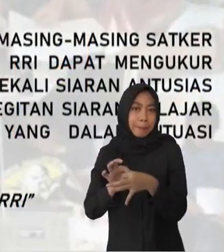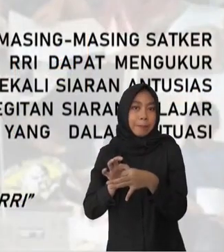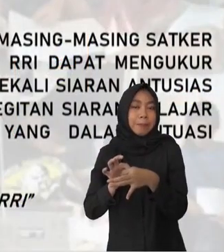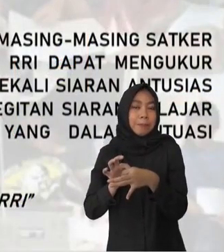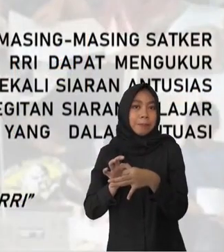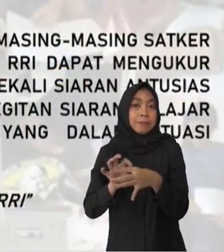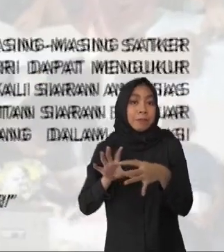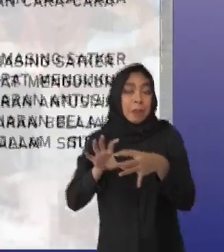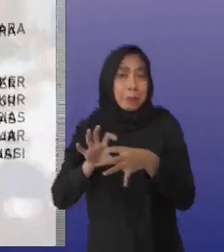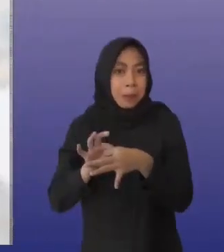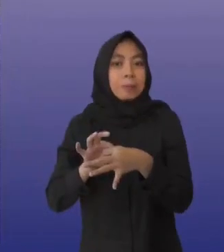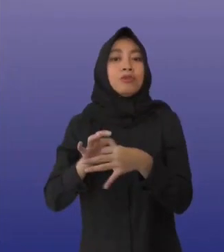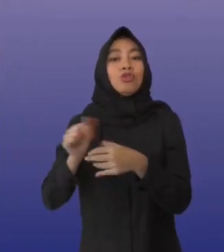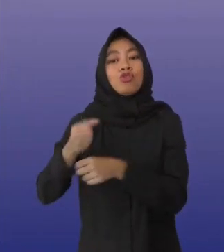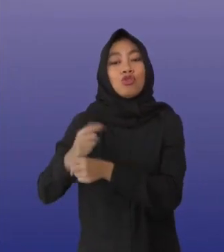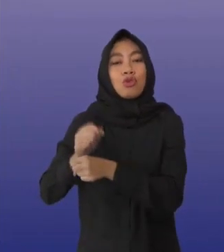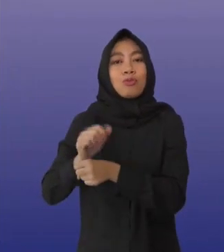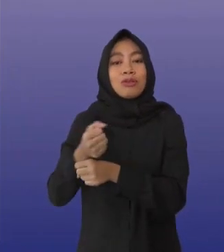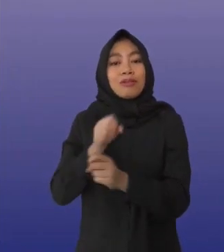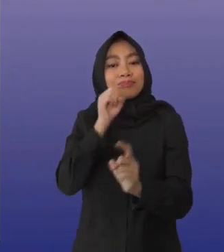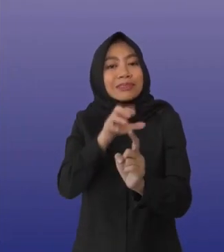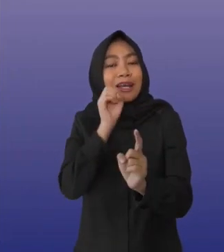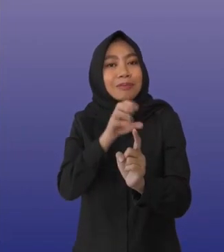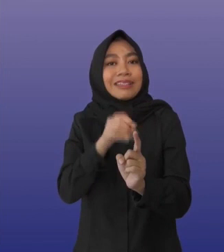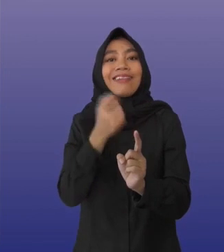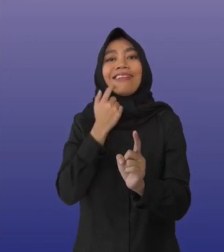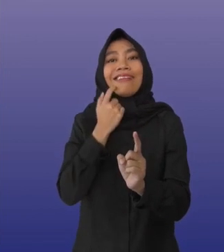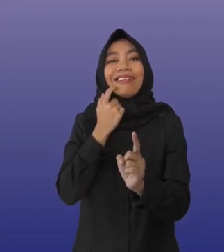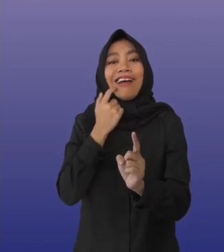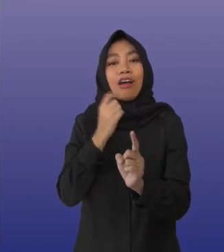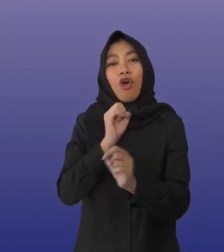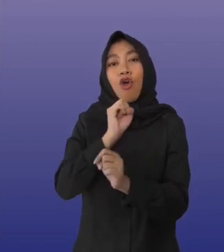untuk memasukkan pesan-pesan cara menghindari serangan virus